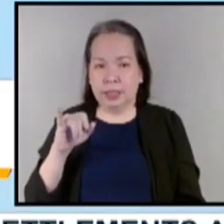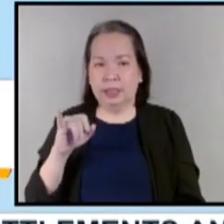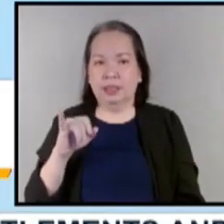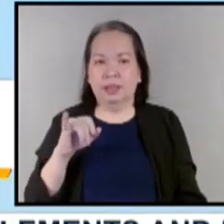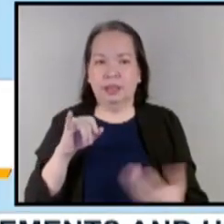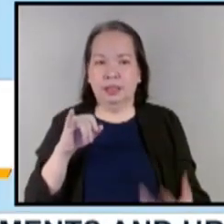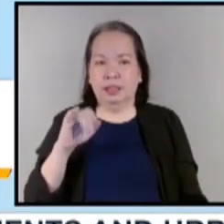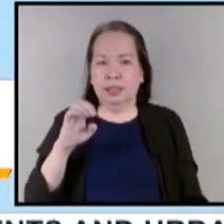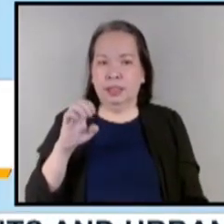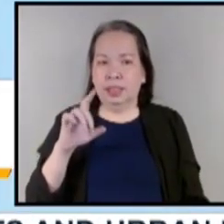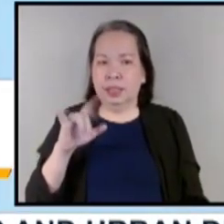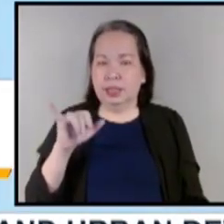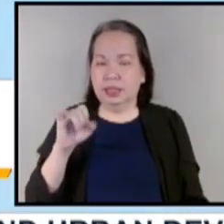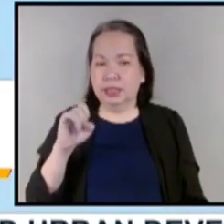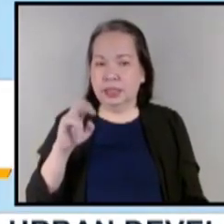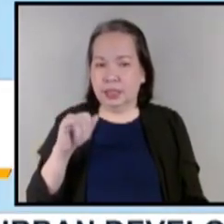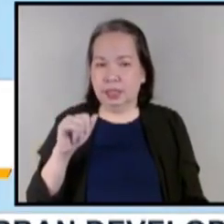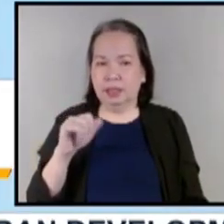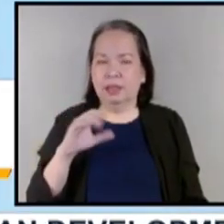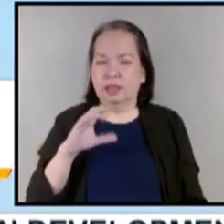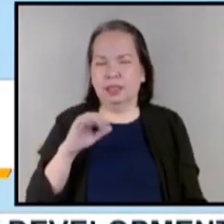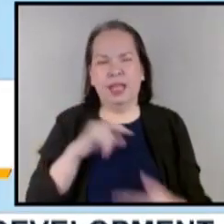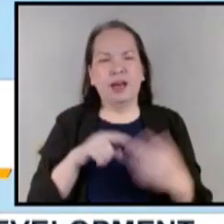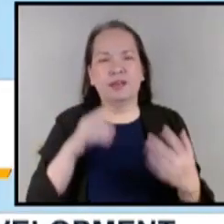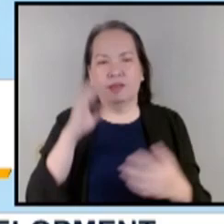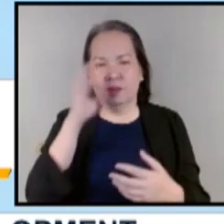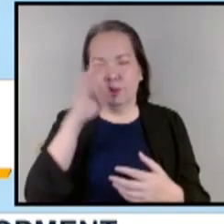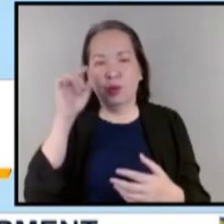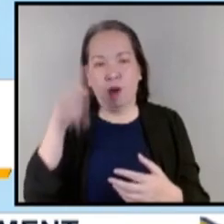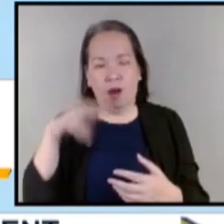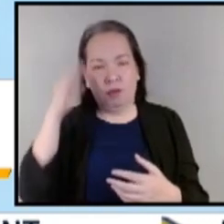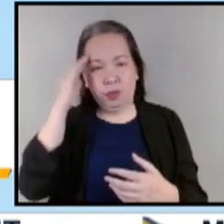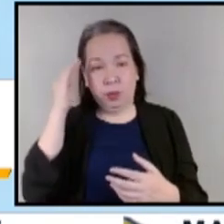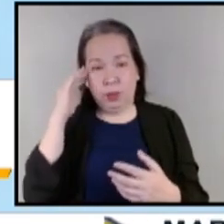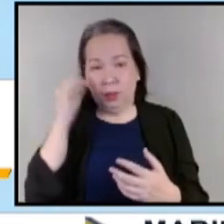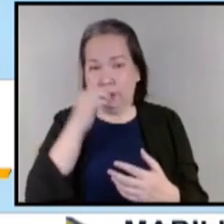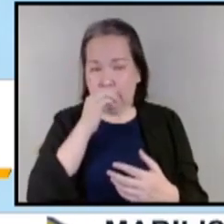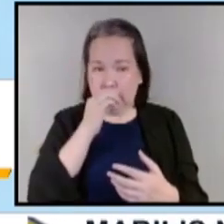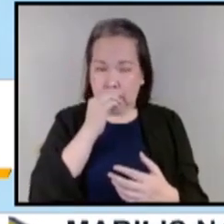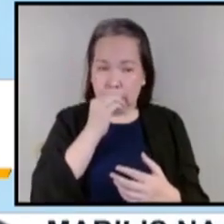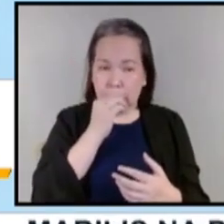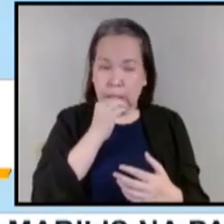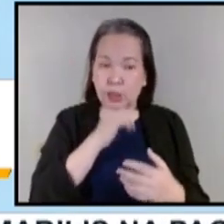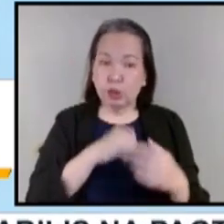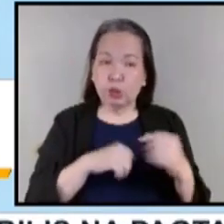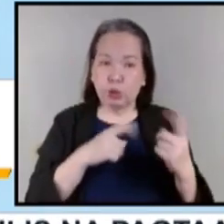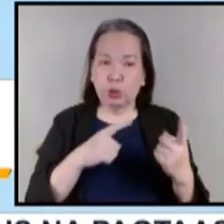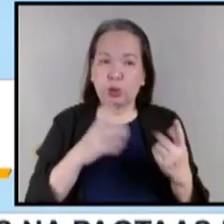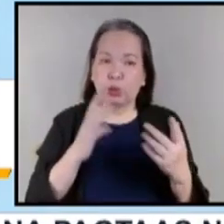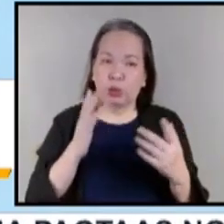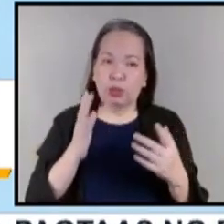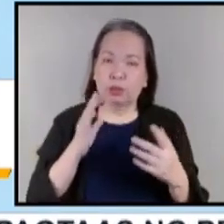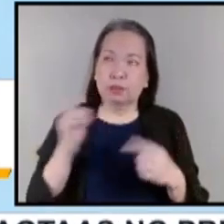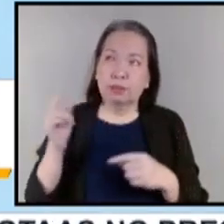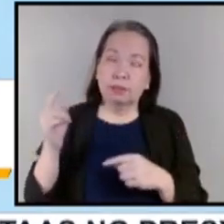si Yeonju. Ito ang magiging comeback ng grupo sa Pinas matapos ang